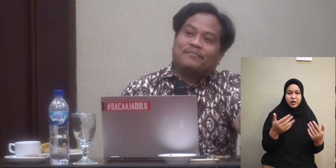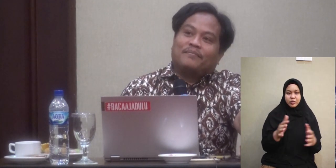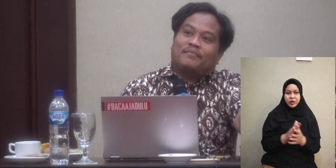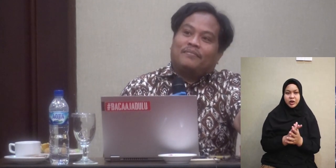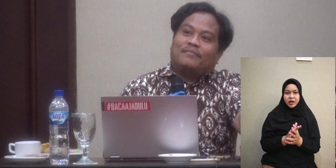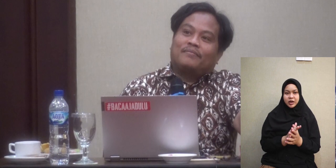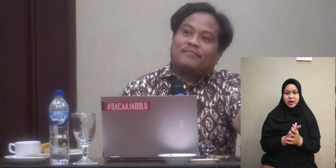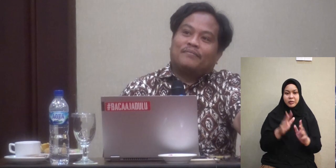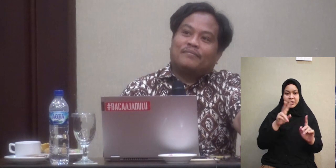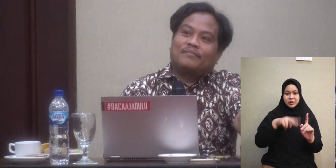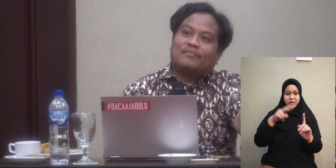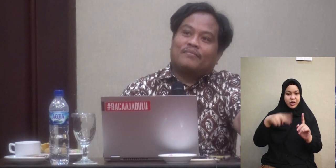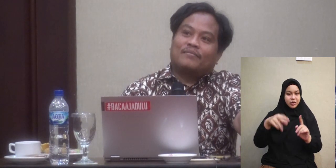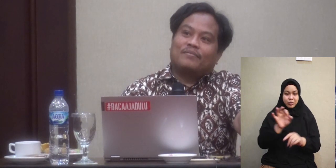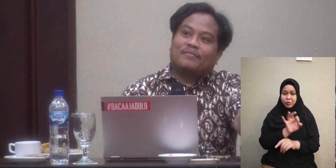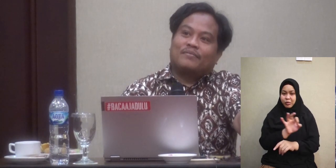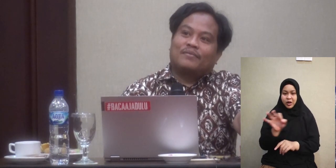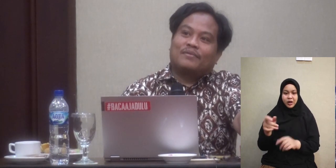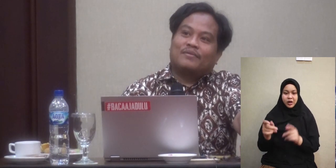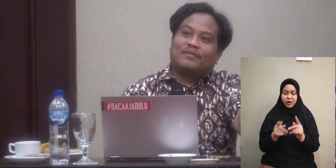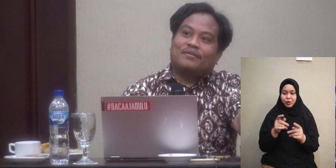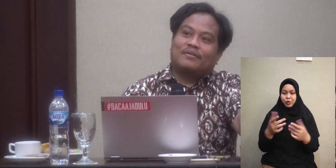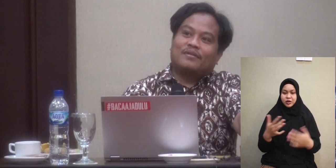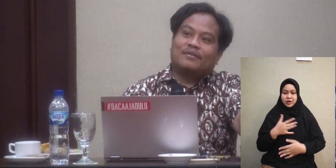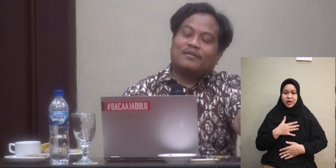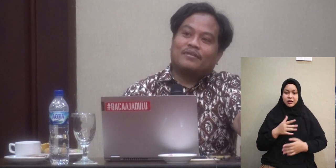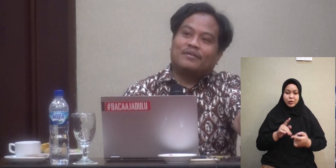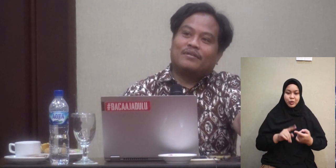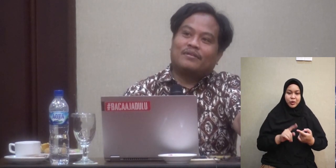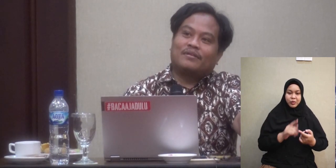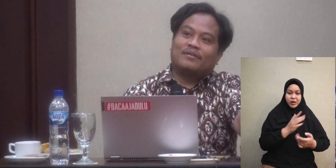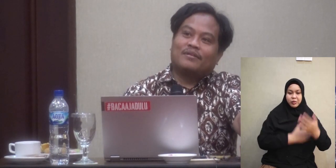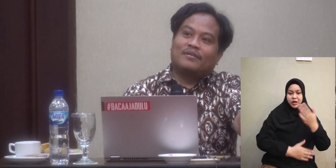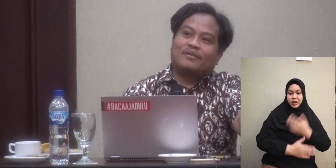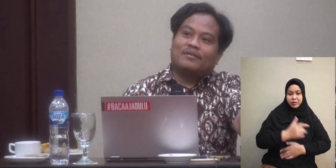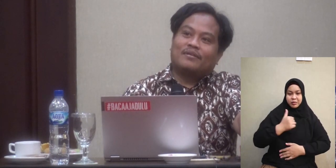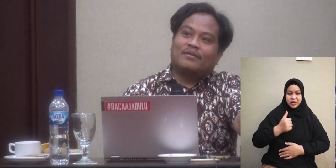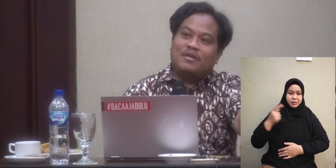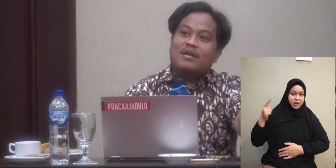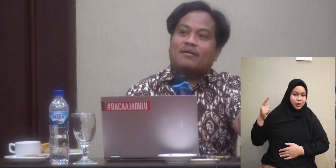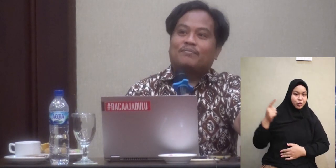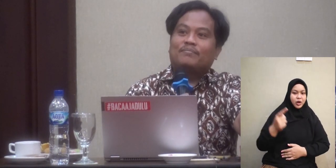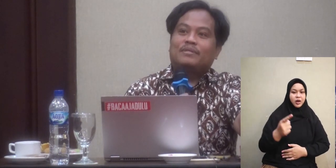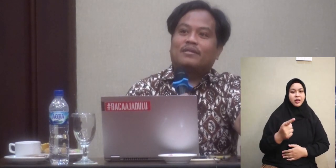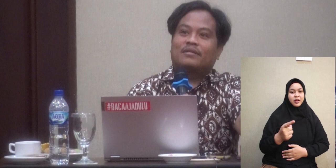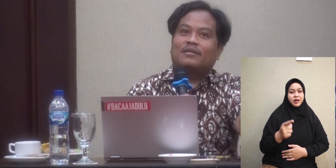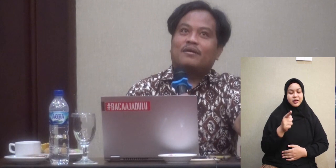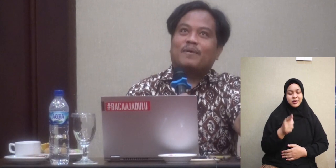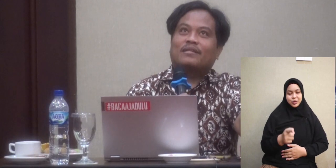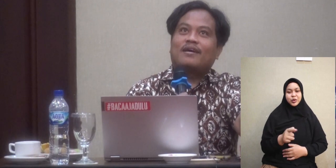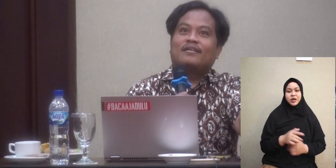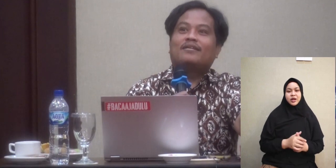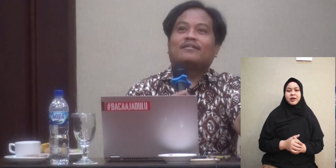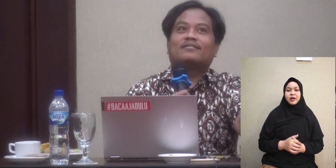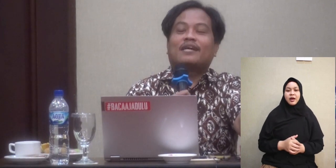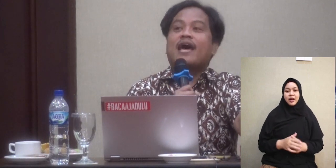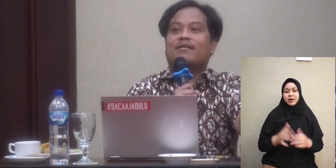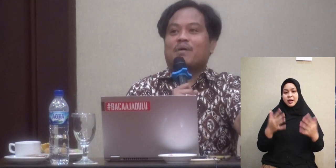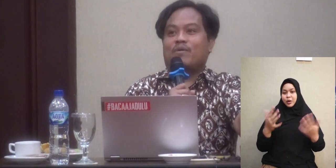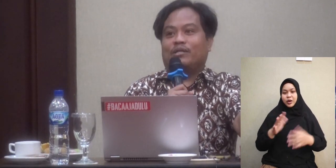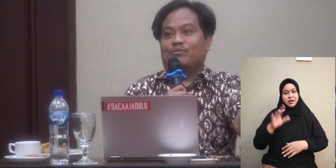perspektif itu juga belum ada ya bahwa kemudian saya teman-teman difabel sebenarnya bisa menggugat tidak